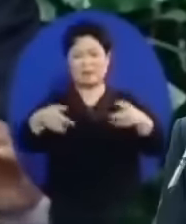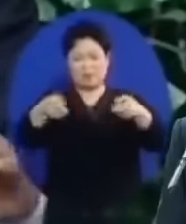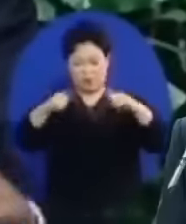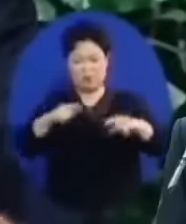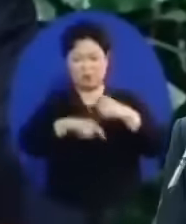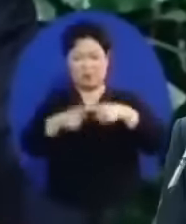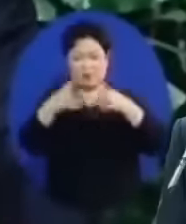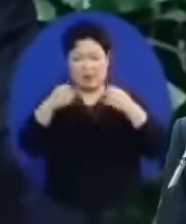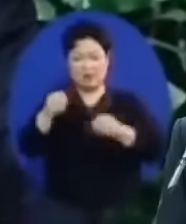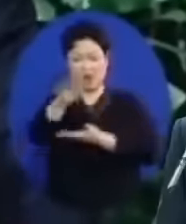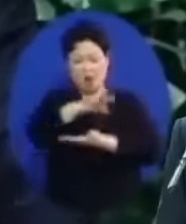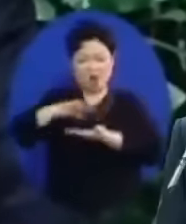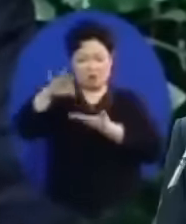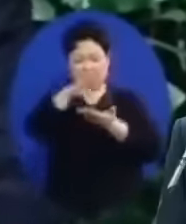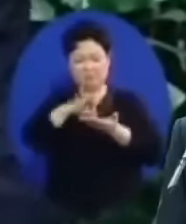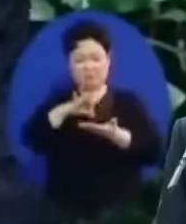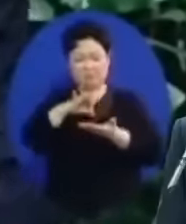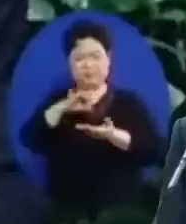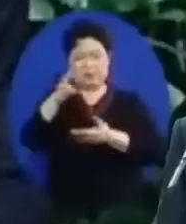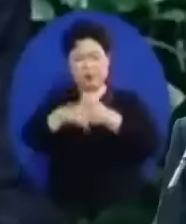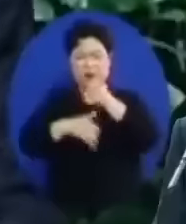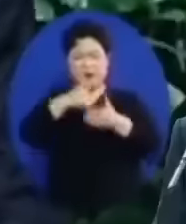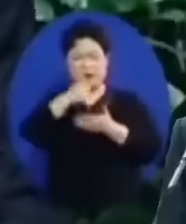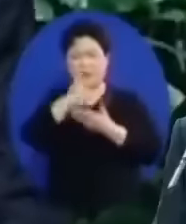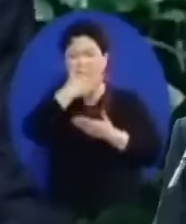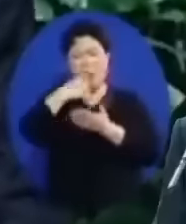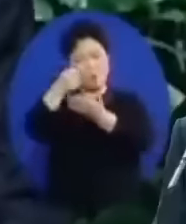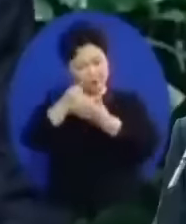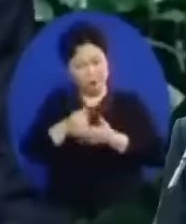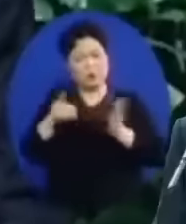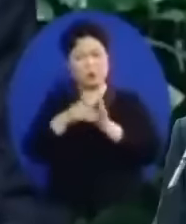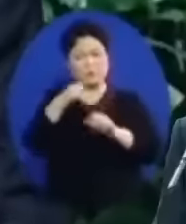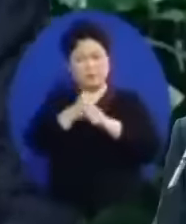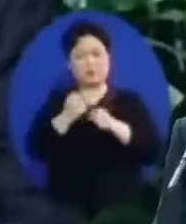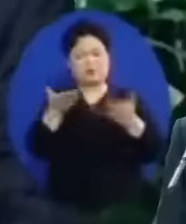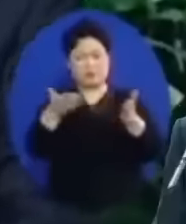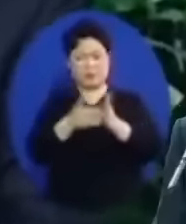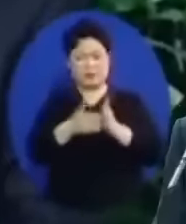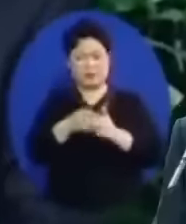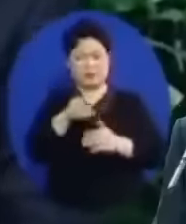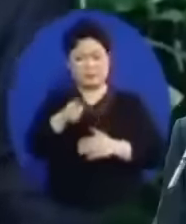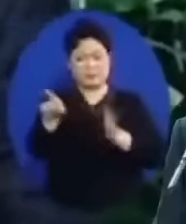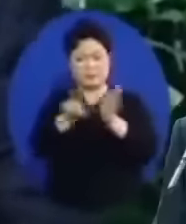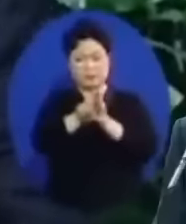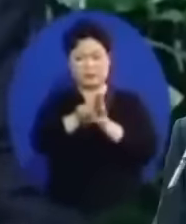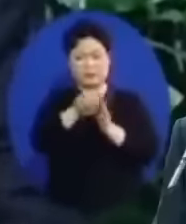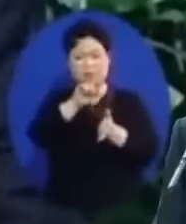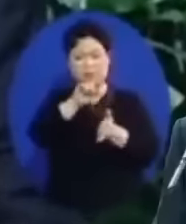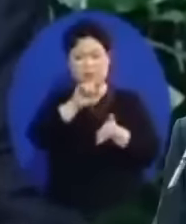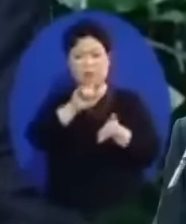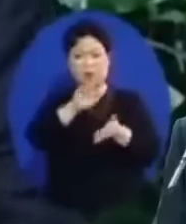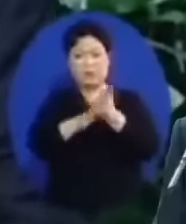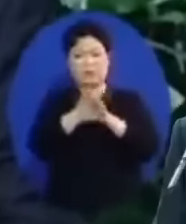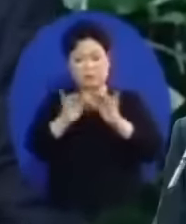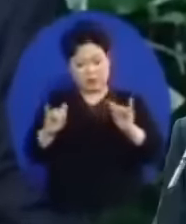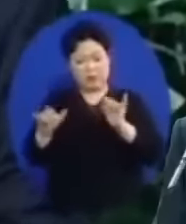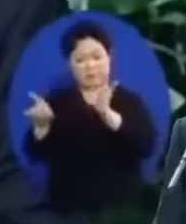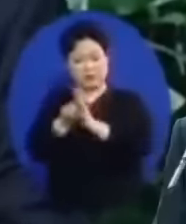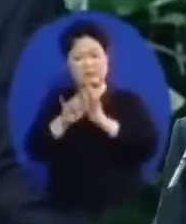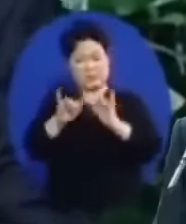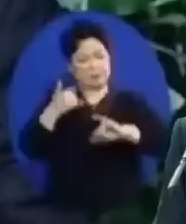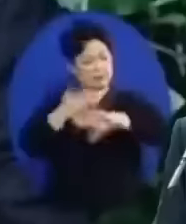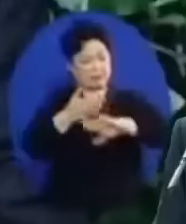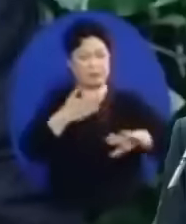더 많은 헌금이 들어오게 되고 더 하나님의 복을 받도록 만들어주는 것입니다. 이것이 믿지 않는 사람과 믿는 사람이